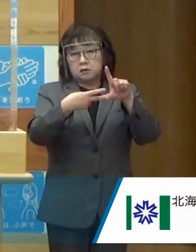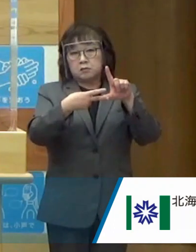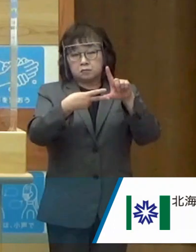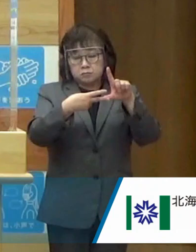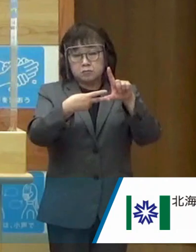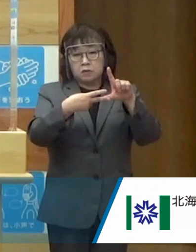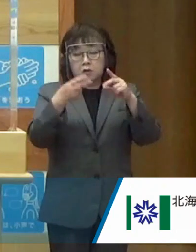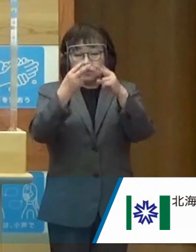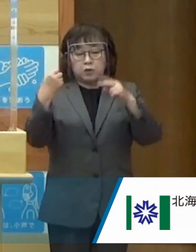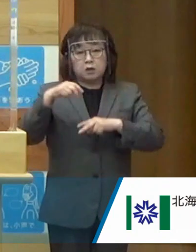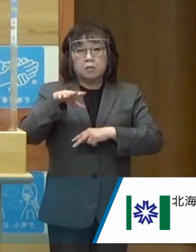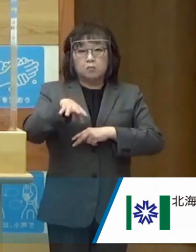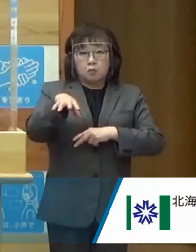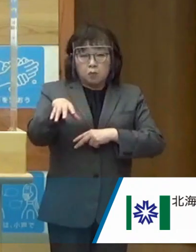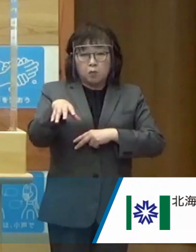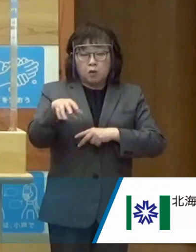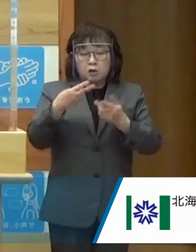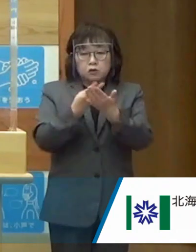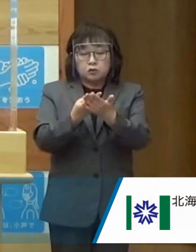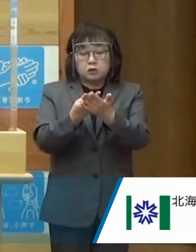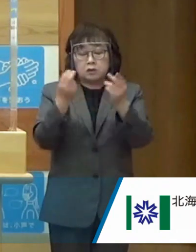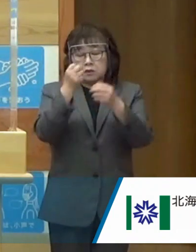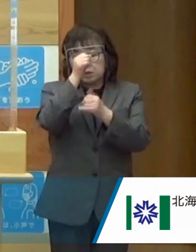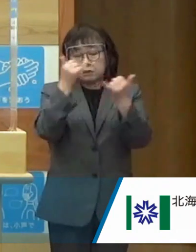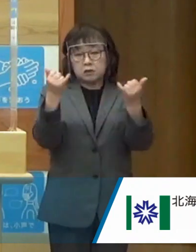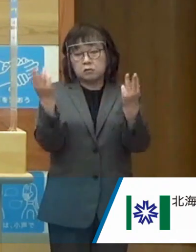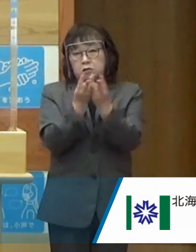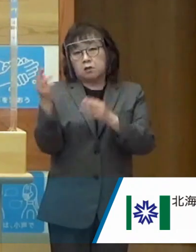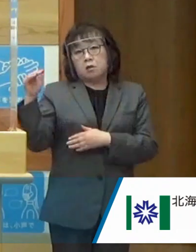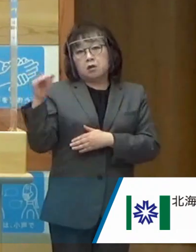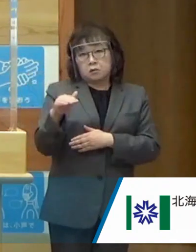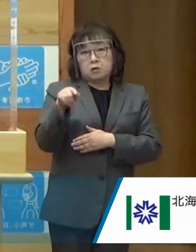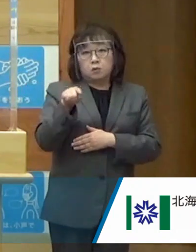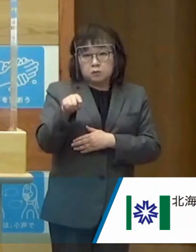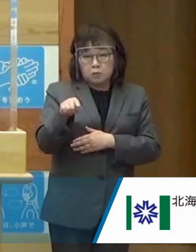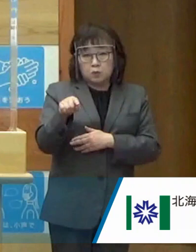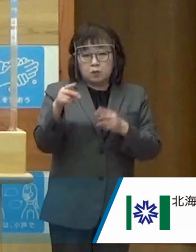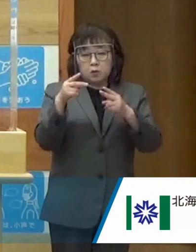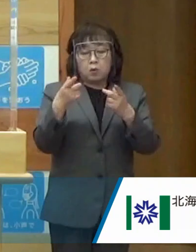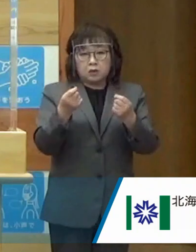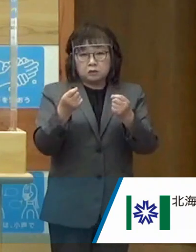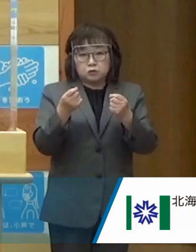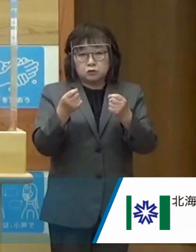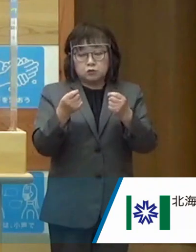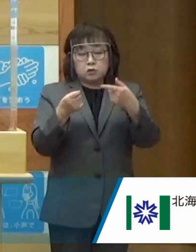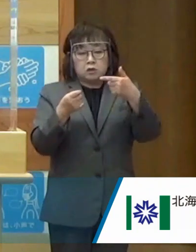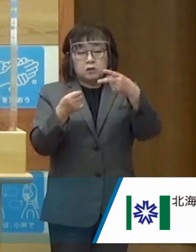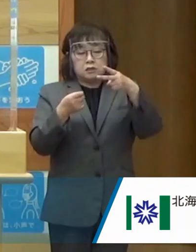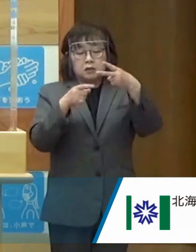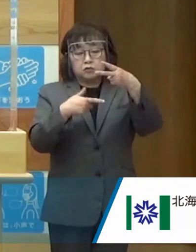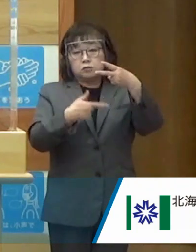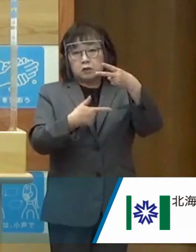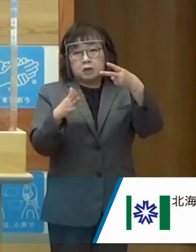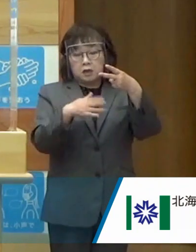ども、道南県においても入院患者数が減少しておりますので、こちらも同日6日から